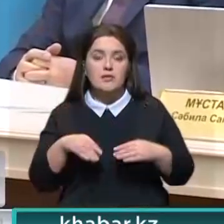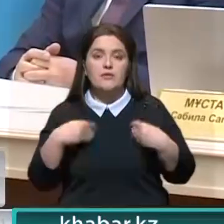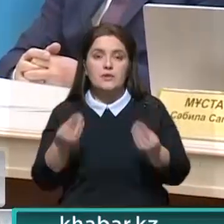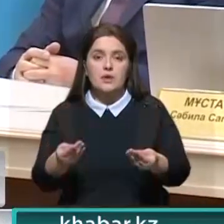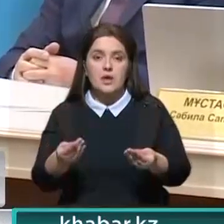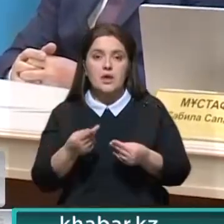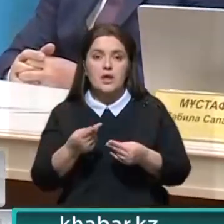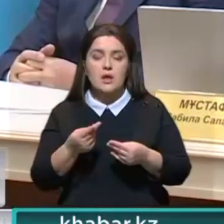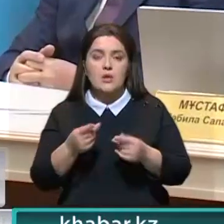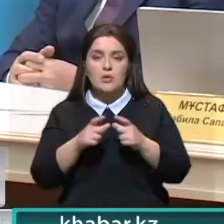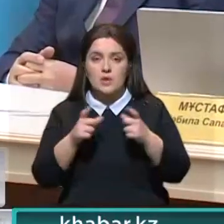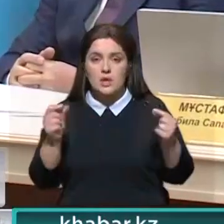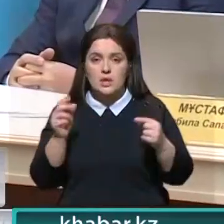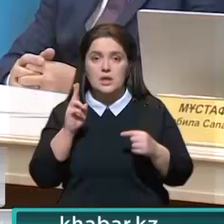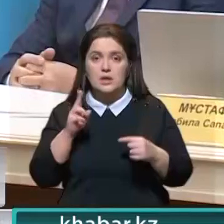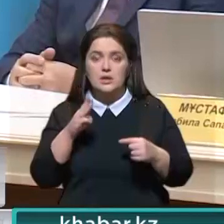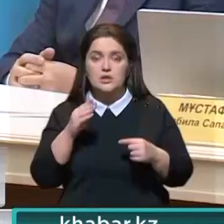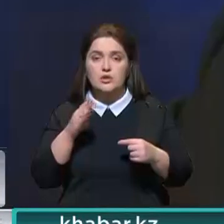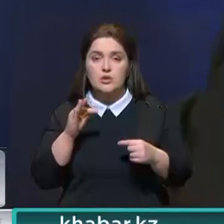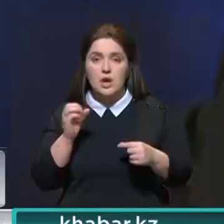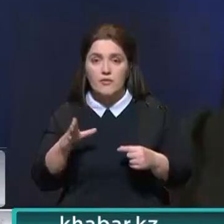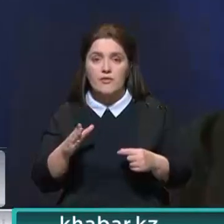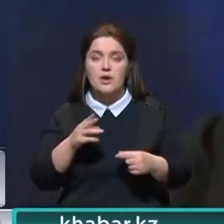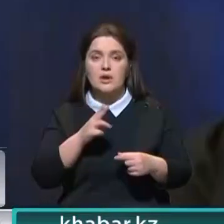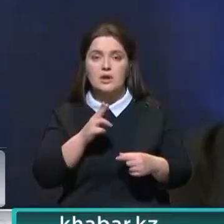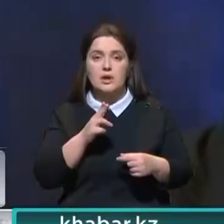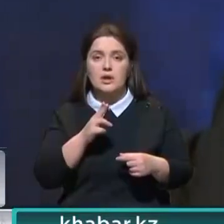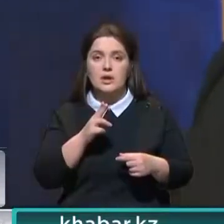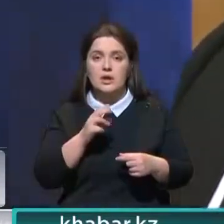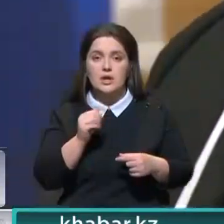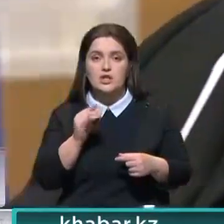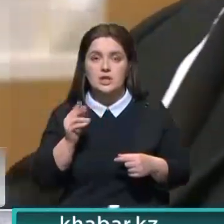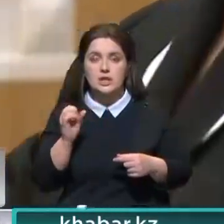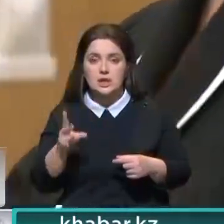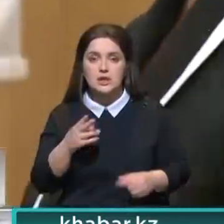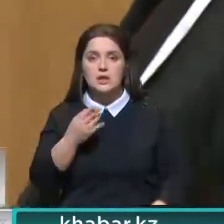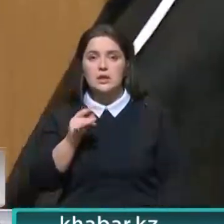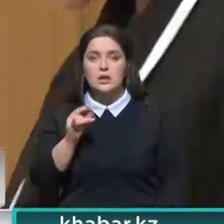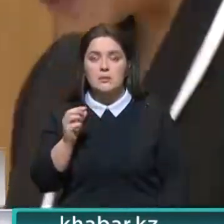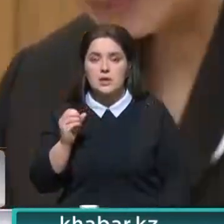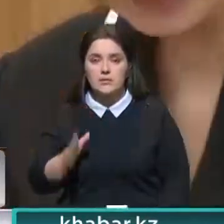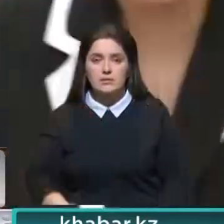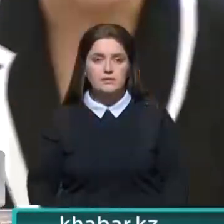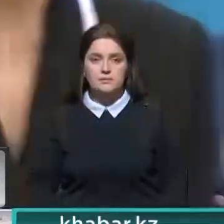ЦИКе выдали соответствующие удостоверения Касым-Жомарту Токаеву, Мейраму Кажикену и Жигули Дайрабаеву.